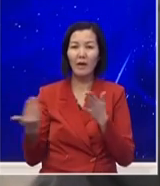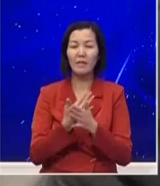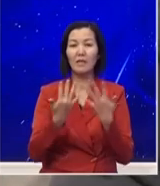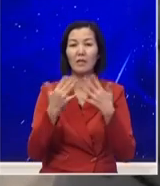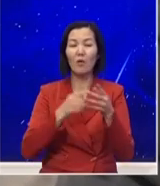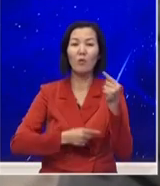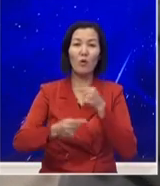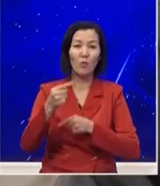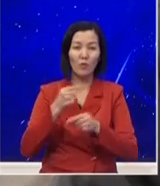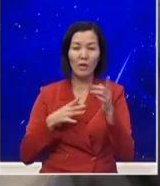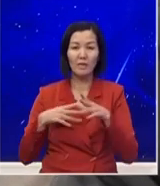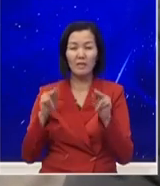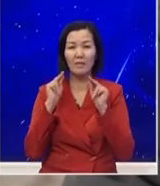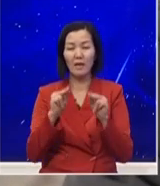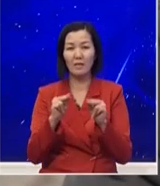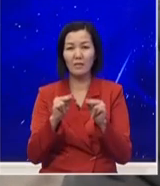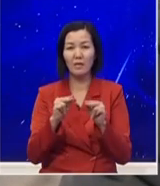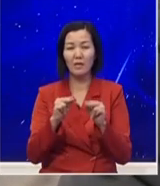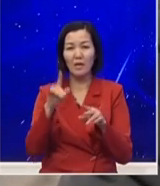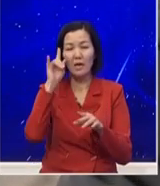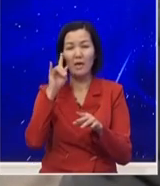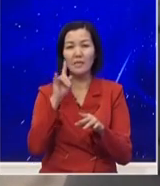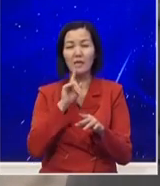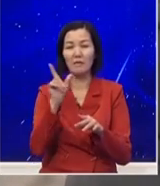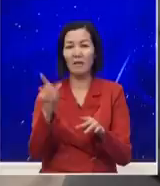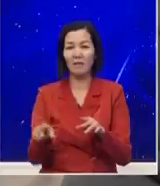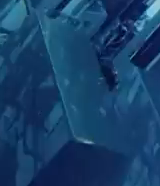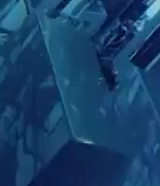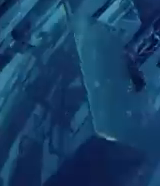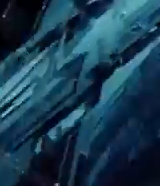келді. Нағыз, нағыз қазақтың адамы.